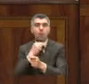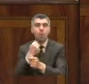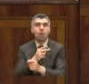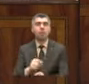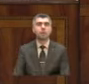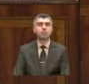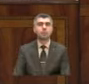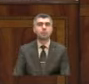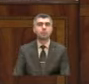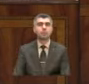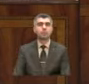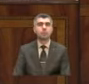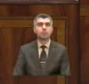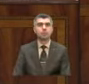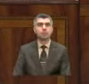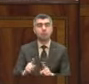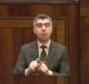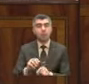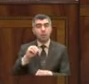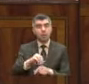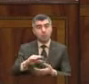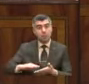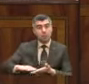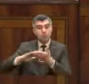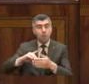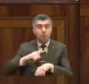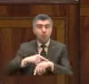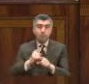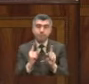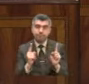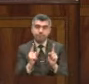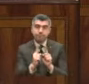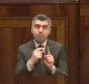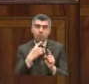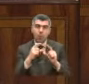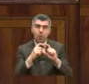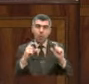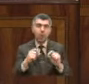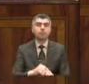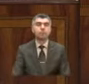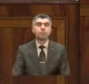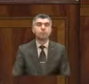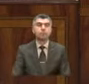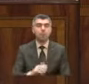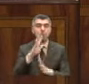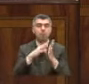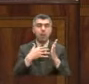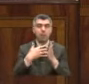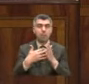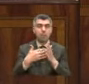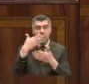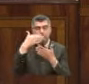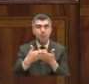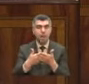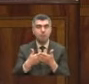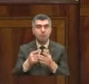العدد ديال المرات. فيما يتعلق بالتاهيل البيئي، الوقت لا يسمح، ولكن يمكن لي عنوان البرنامج الوطني للتطهير السائل